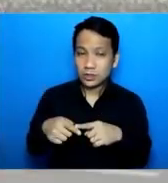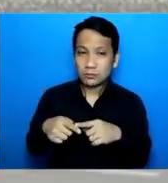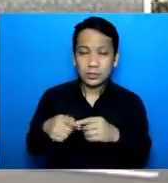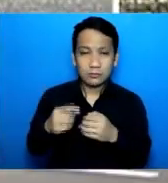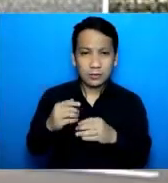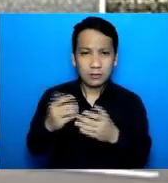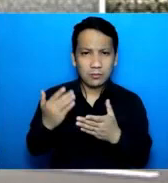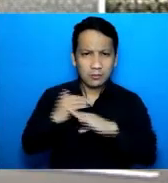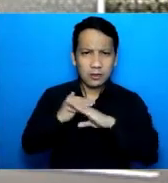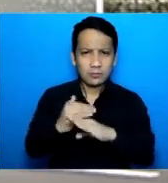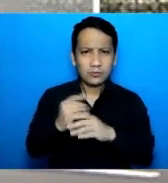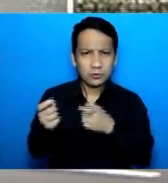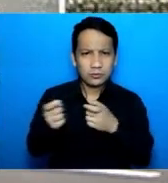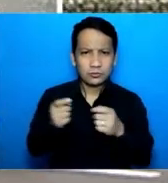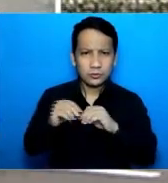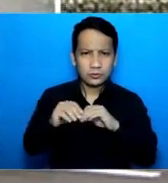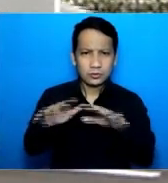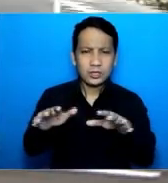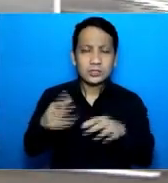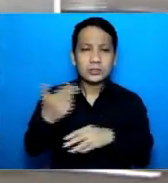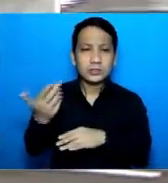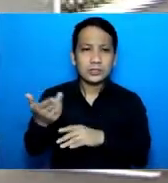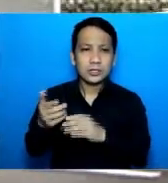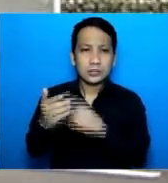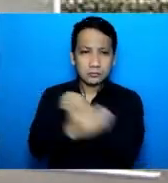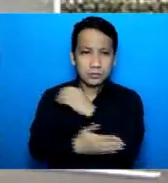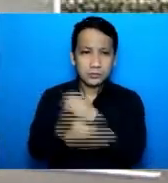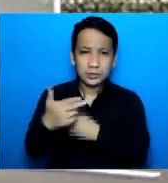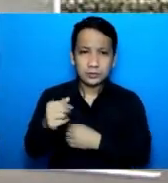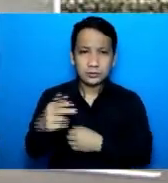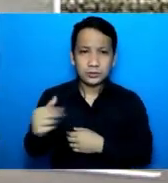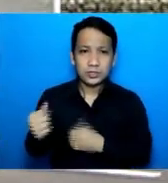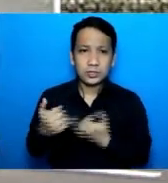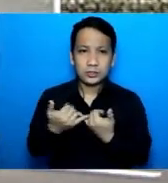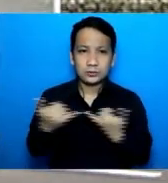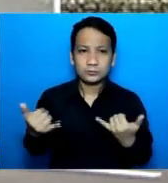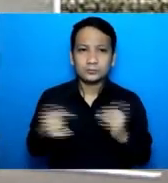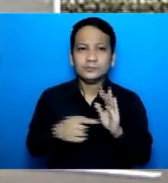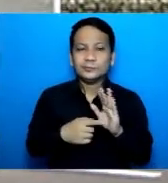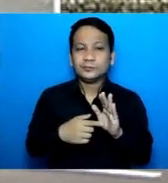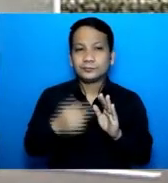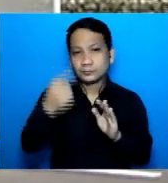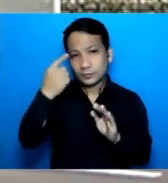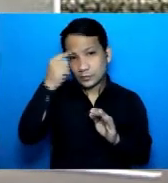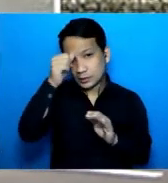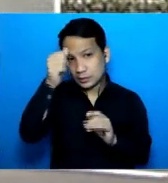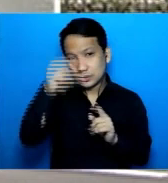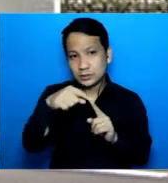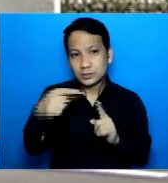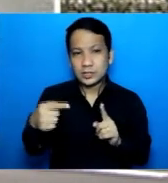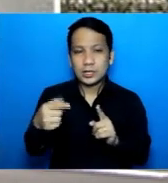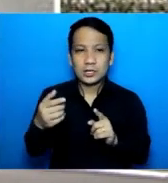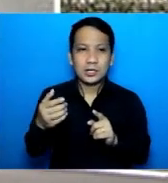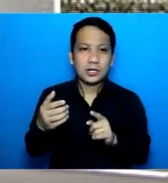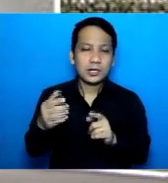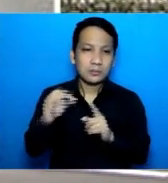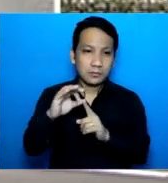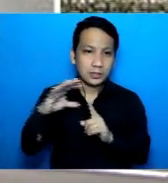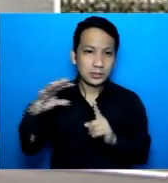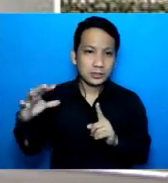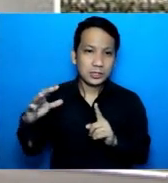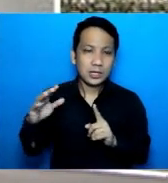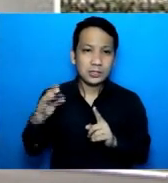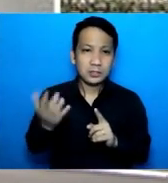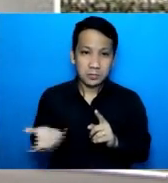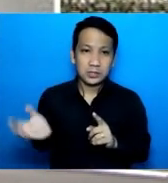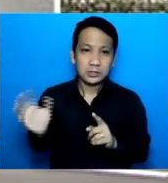inanunsyo ng palasyo na extended ulit ang umiiral na travel ban sa India, Pakistan, Bangladesh, Sri Lanka, Nepal,